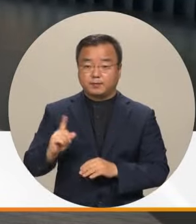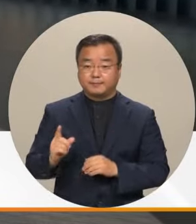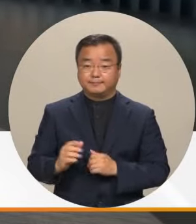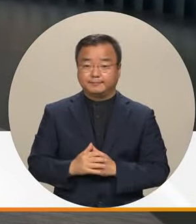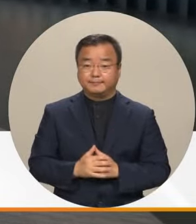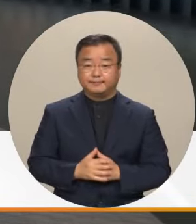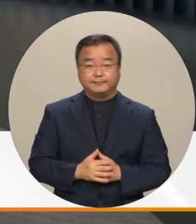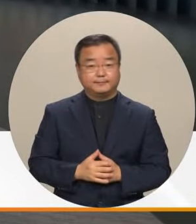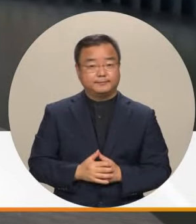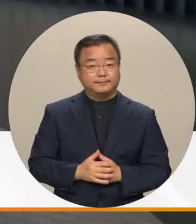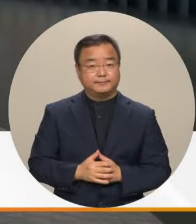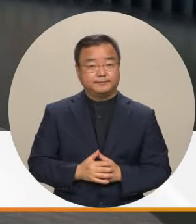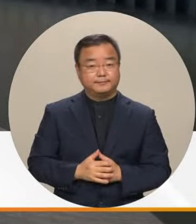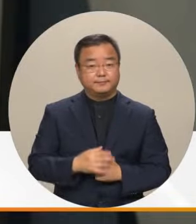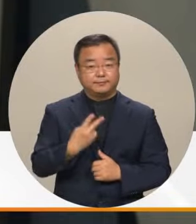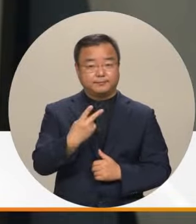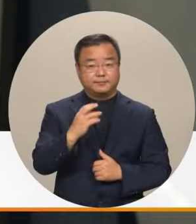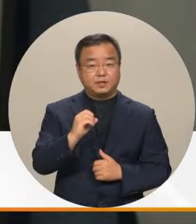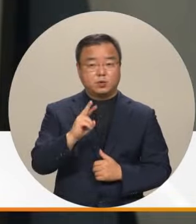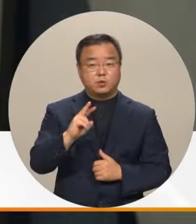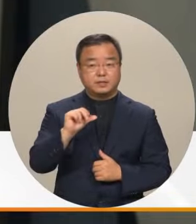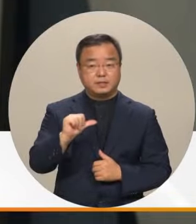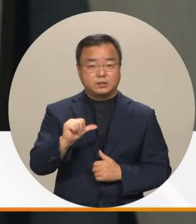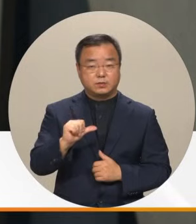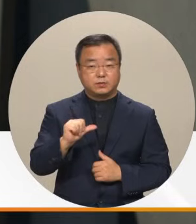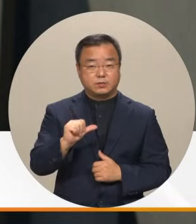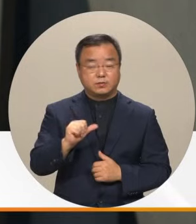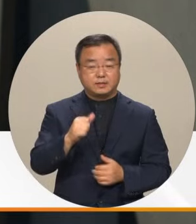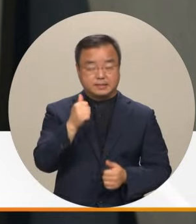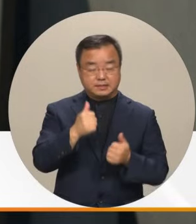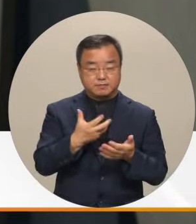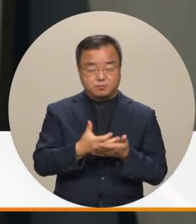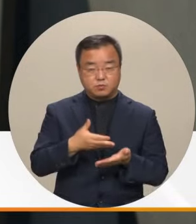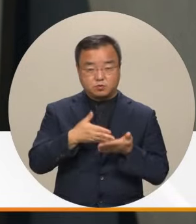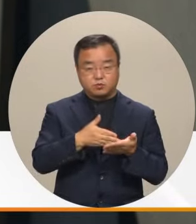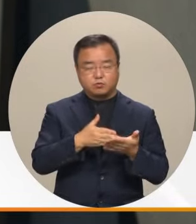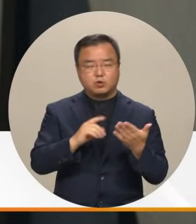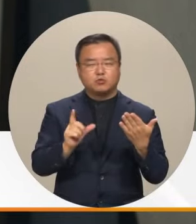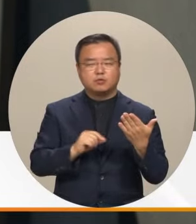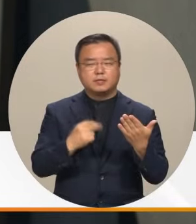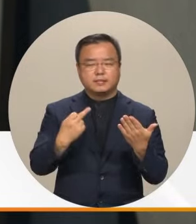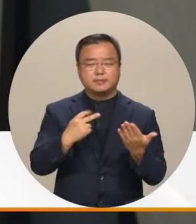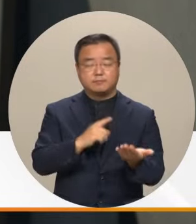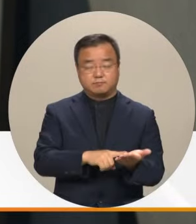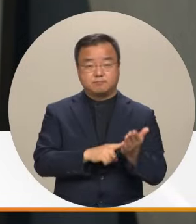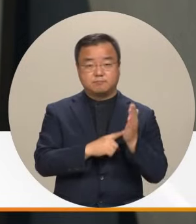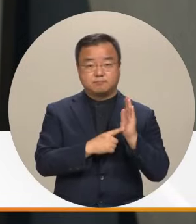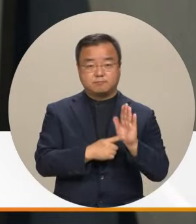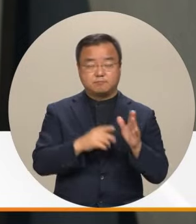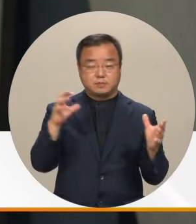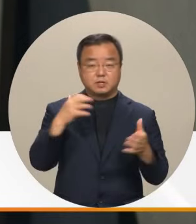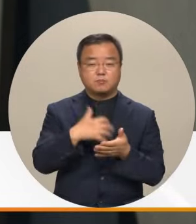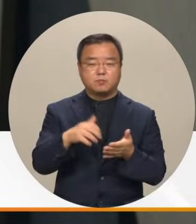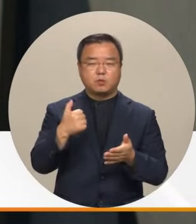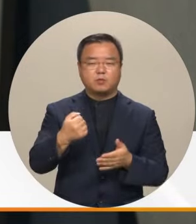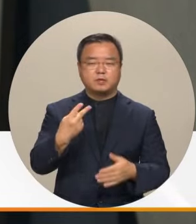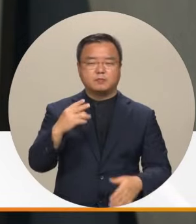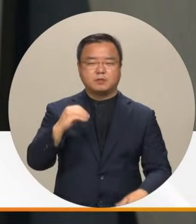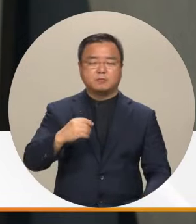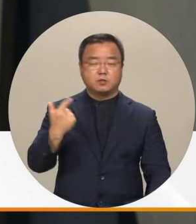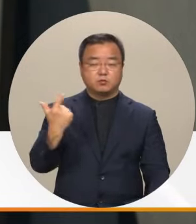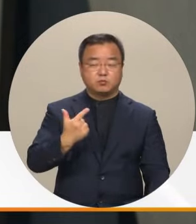나타났습니까네 자 2025 대수능 원서 접수 결과가 지난 9월 12일에 발표되었습니다 총 52만